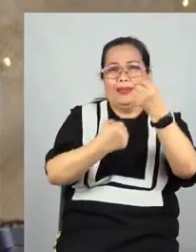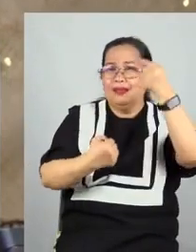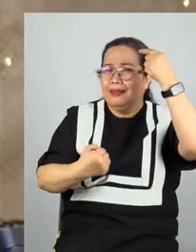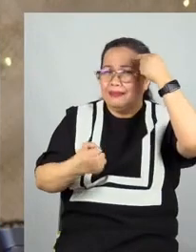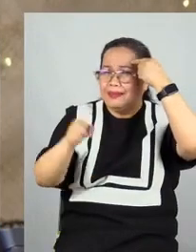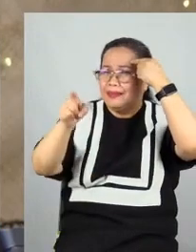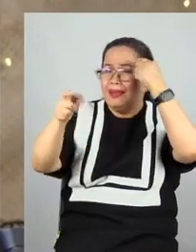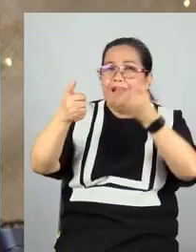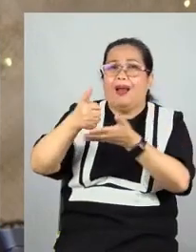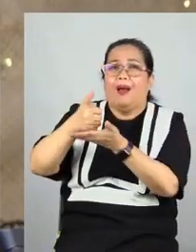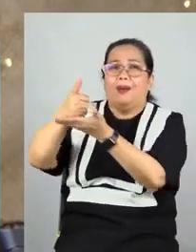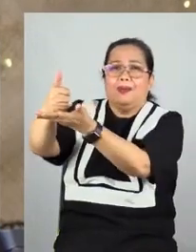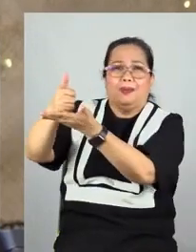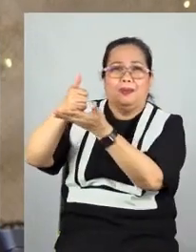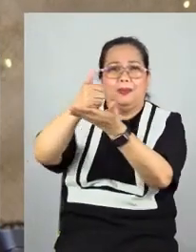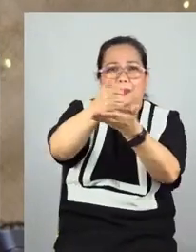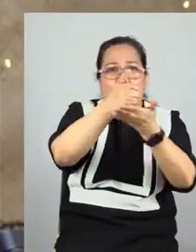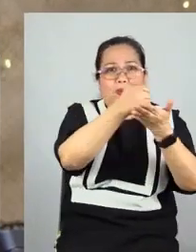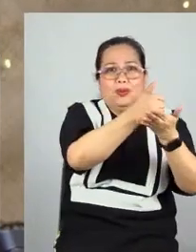ang kapakanan ng iba.